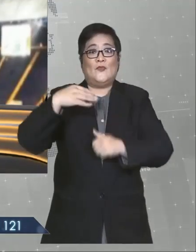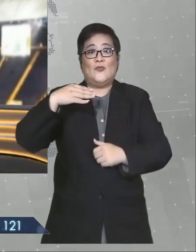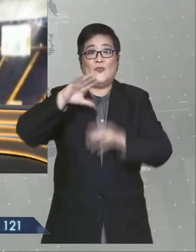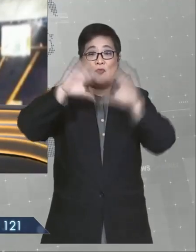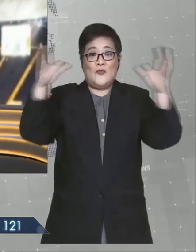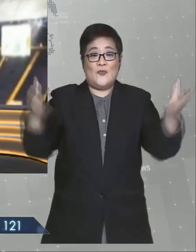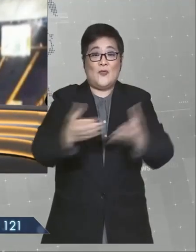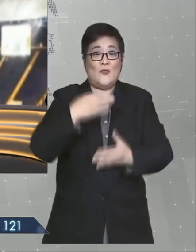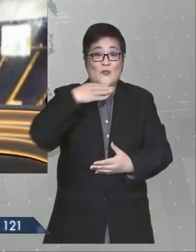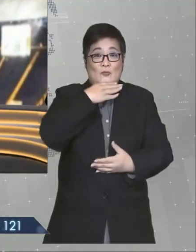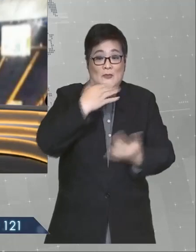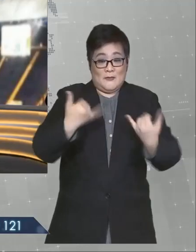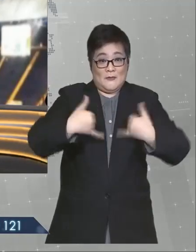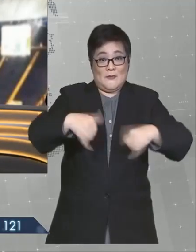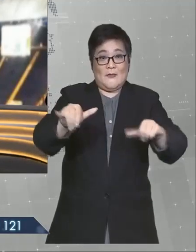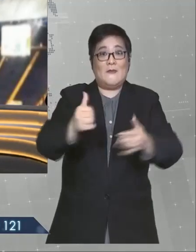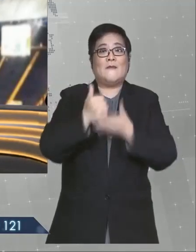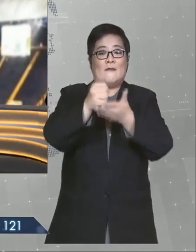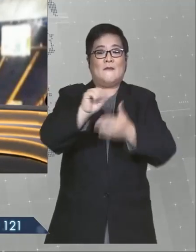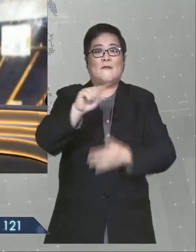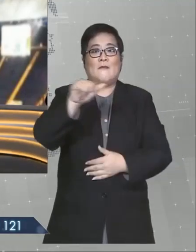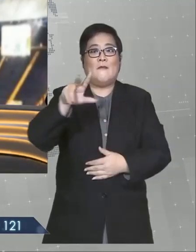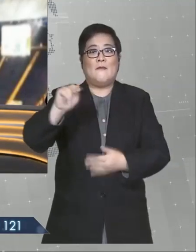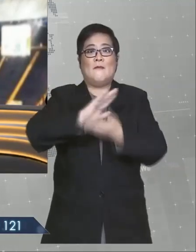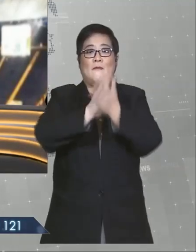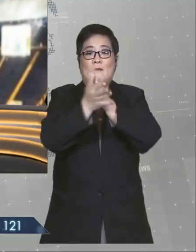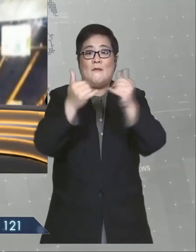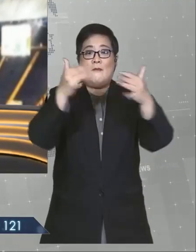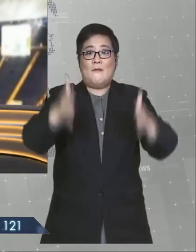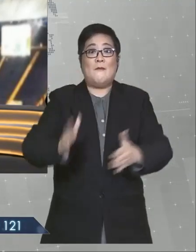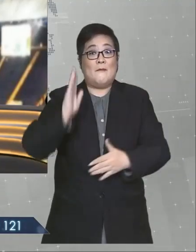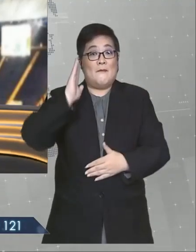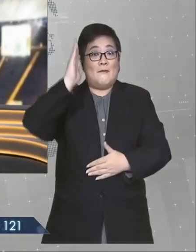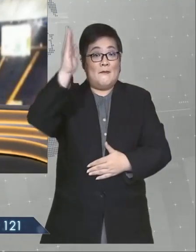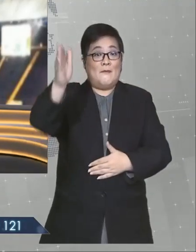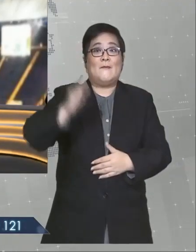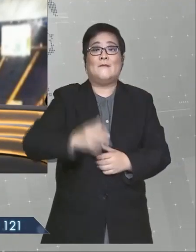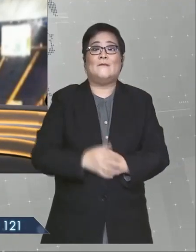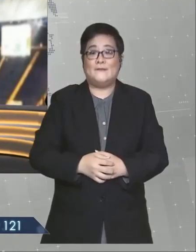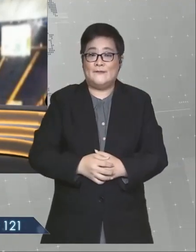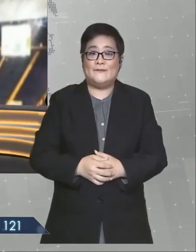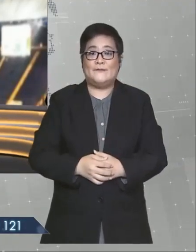muda dilihat bakal membentuk Azrin menjadi seorang atlet berjaya pada masa hadapan.